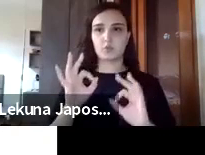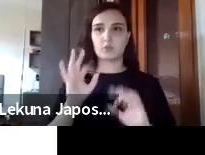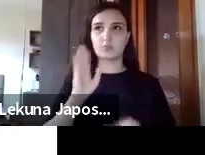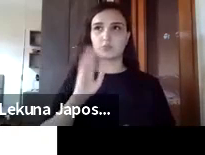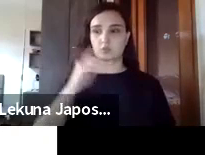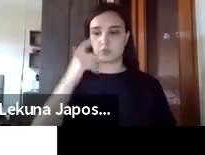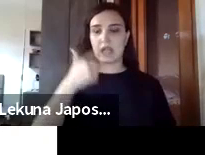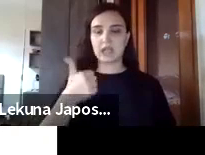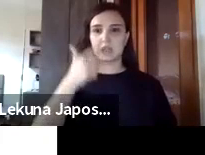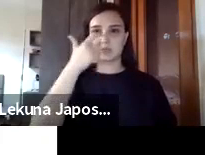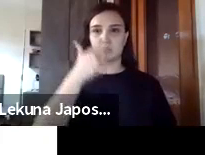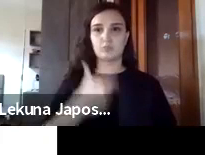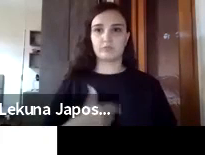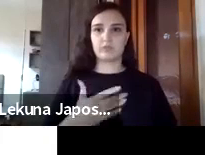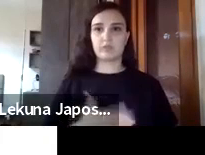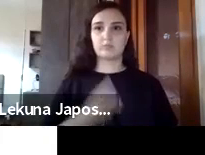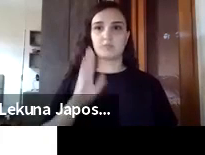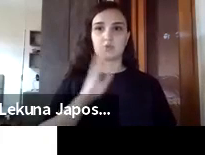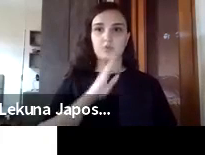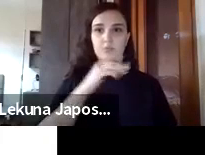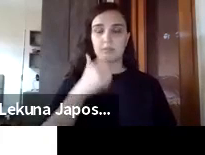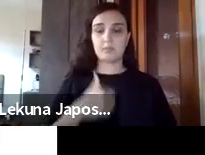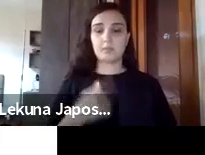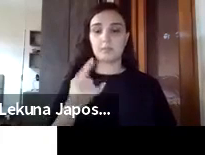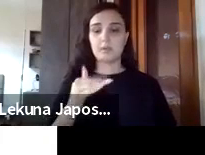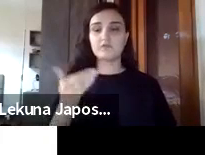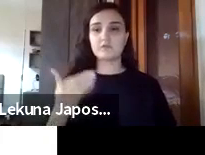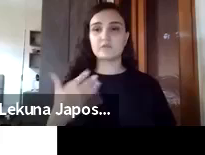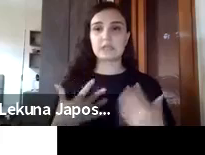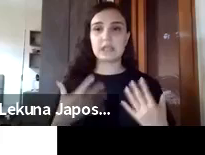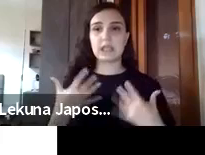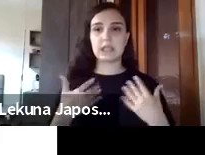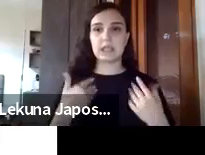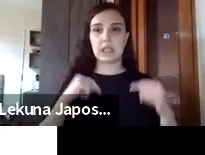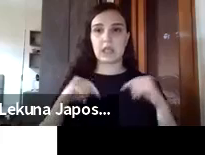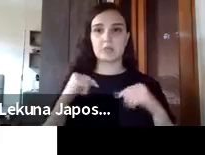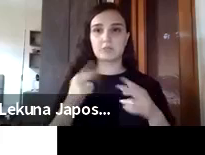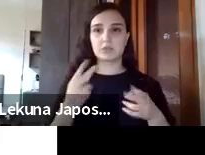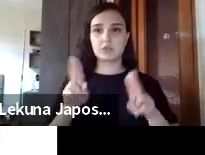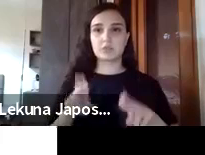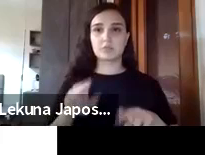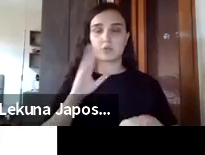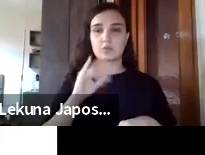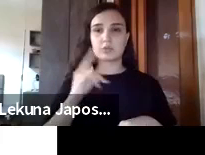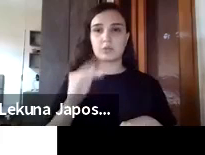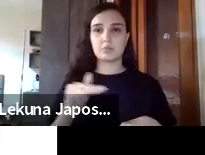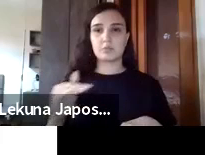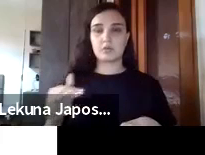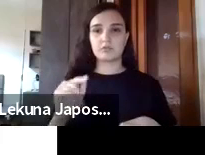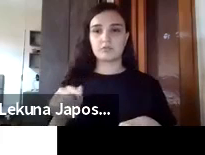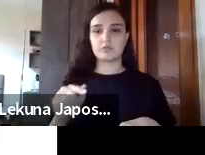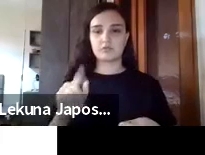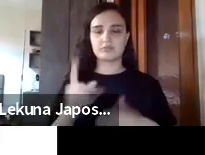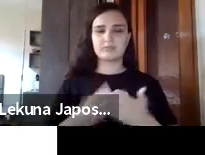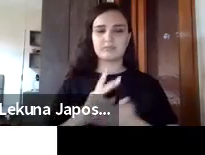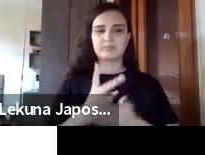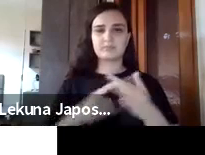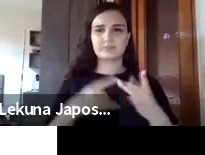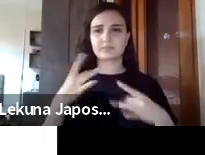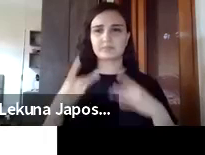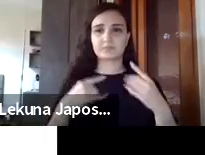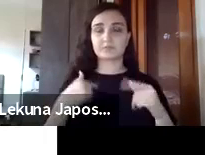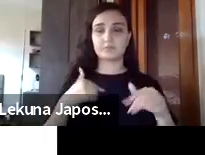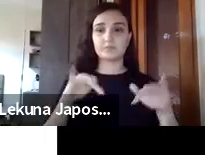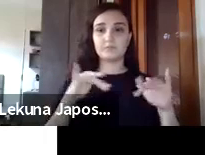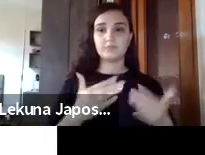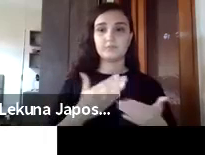ვარ. მე მრჩება ბავშვისთვის ის ენერგია, რომ როდესაც ბავშვი აწყობს ტანტრუმს, იმიტომ რომ მე დაღლილი ვარ,